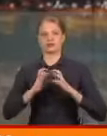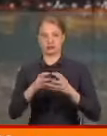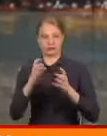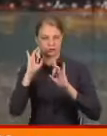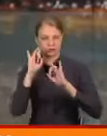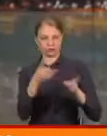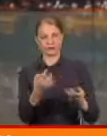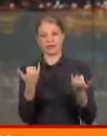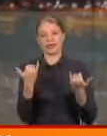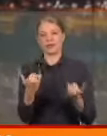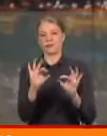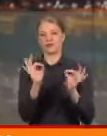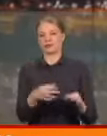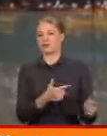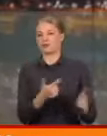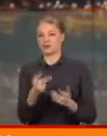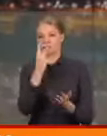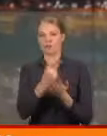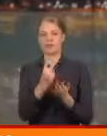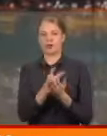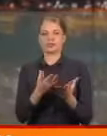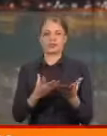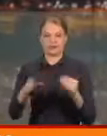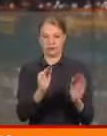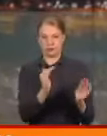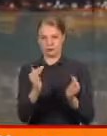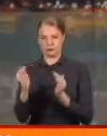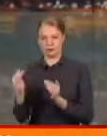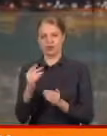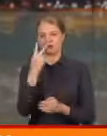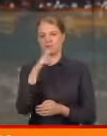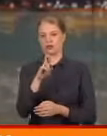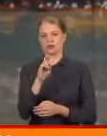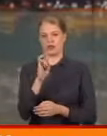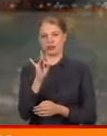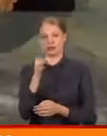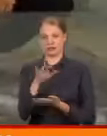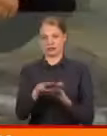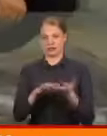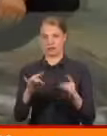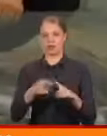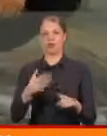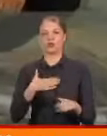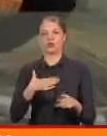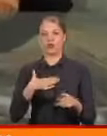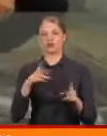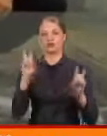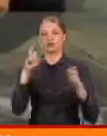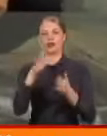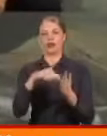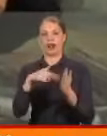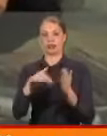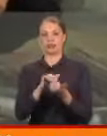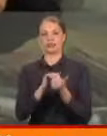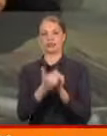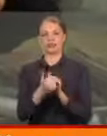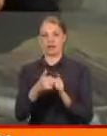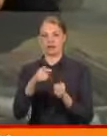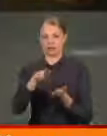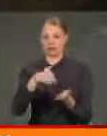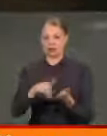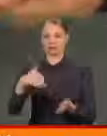сенсацією. Тепер митці готові показати всю серію. Картини бачила Яна Брензей. Це наші краски. Замість тюбиків